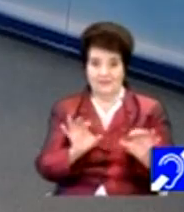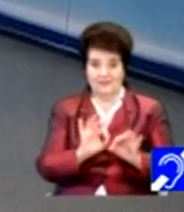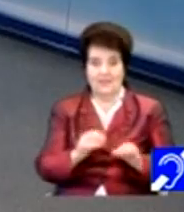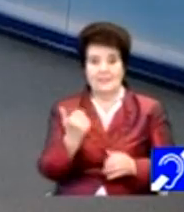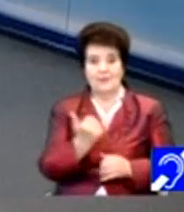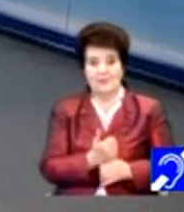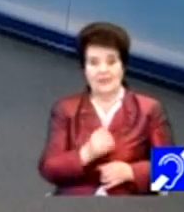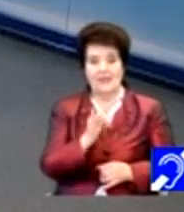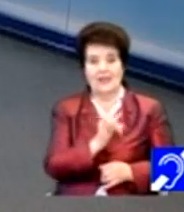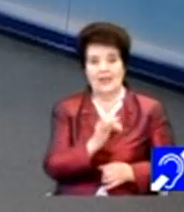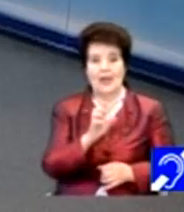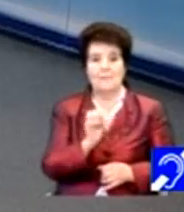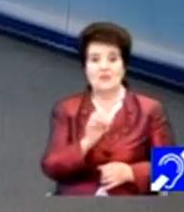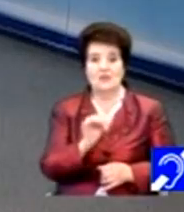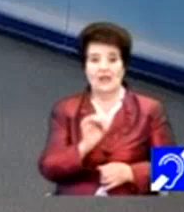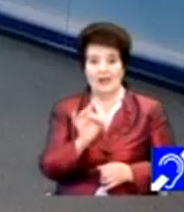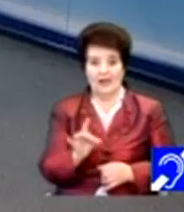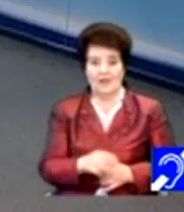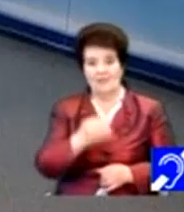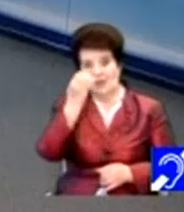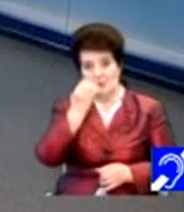Eu sunt Irina Bejenaru și în numele echipei vă